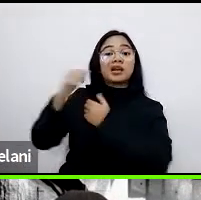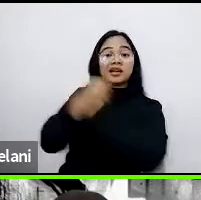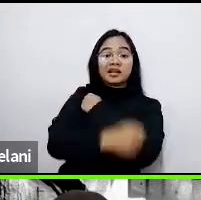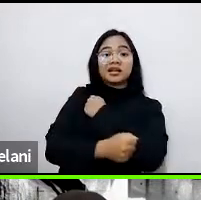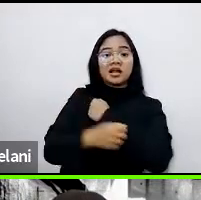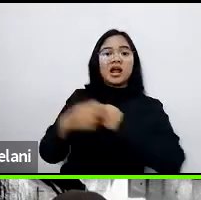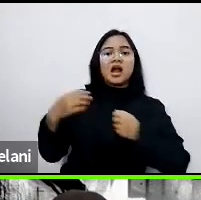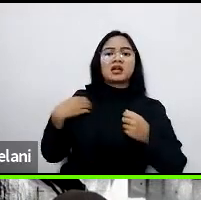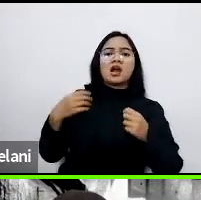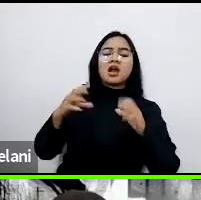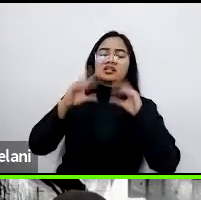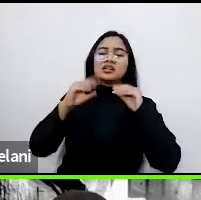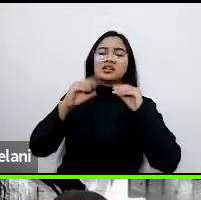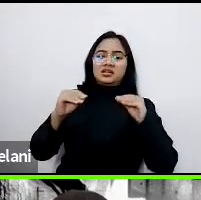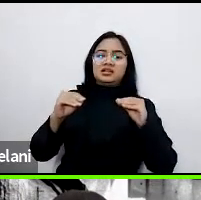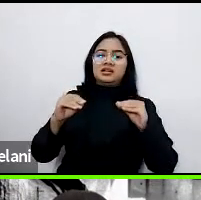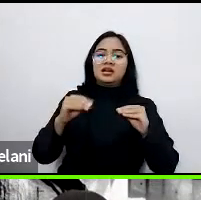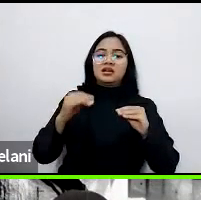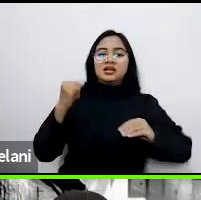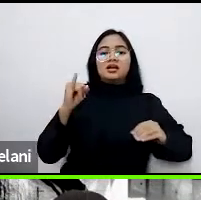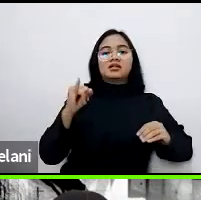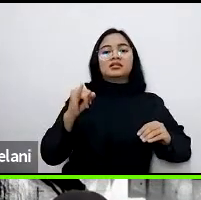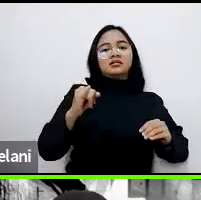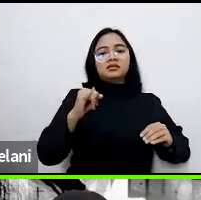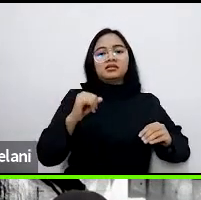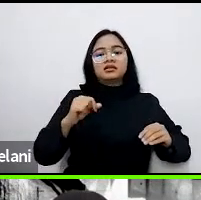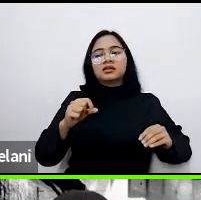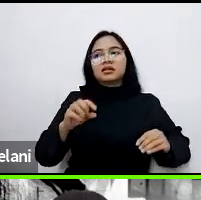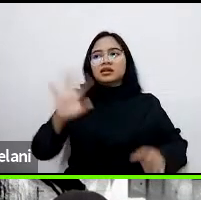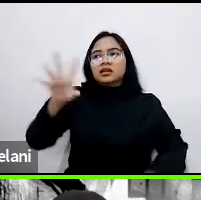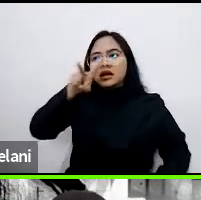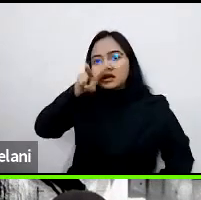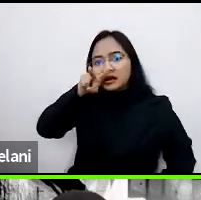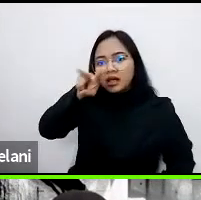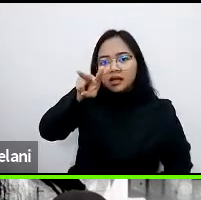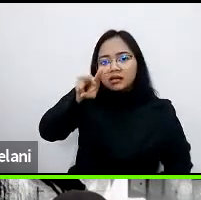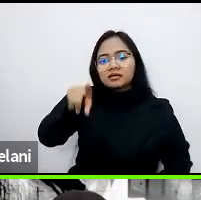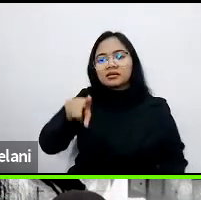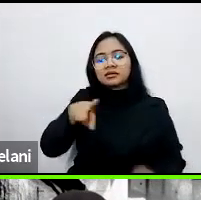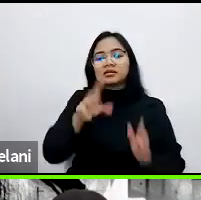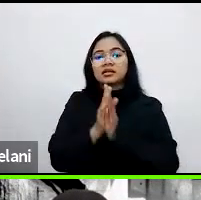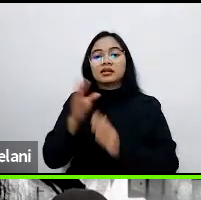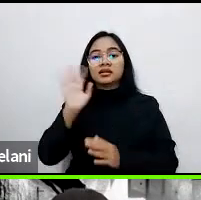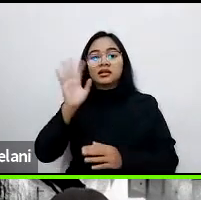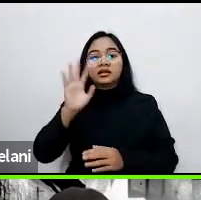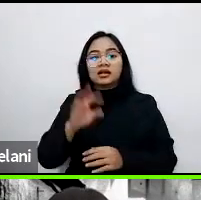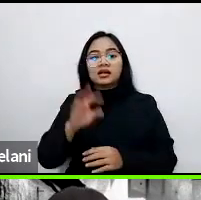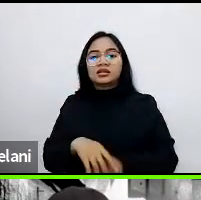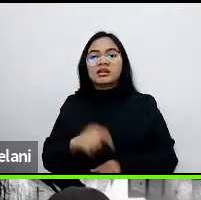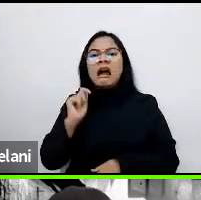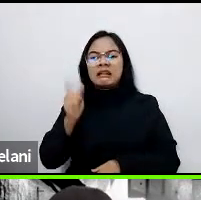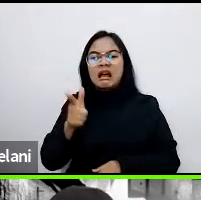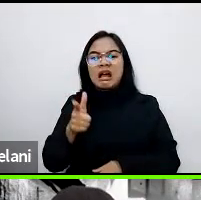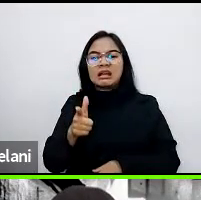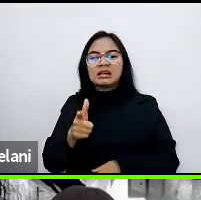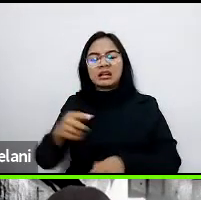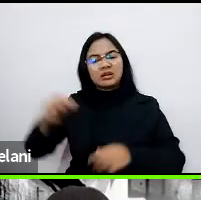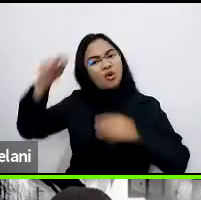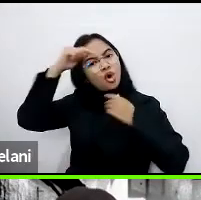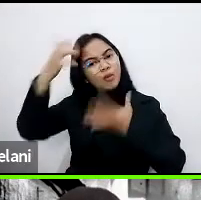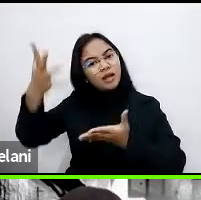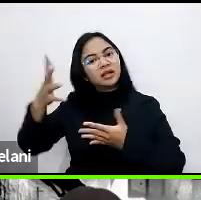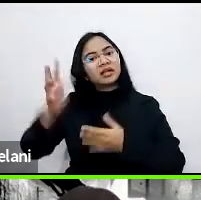kerja-kerja reproduktif yang nggak terlihat dan tidak dihargai, tidak bisa dihitung seperti